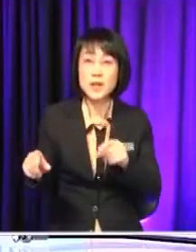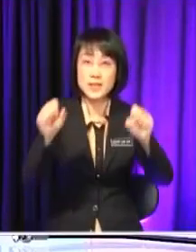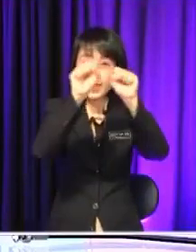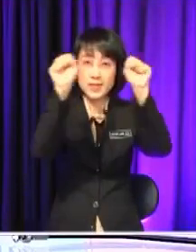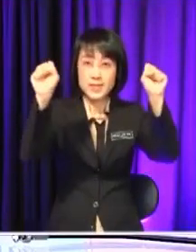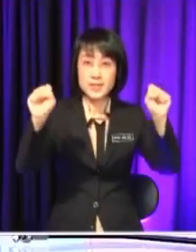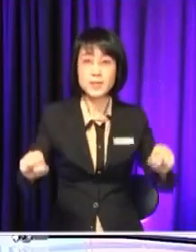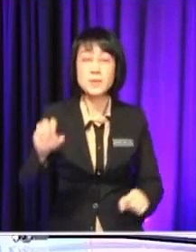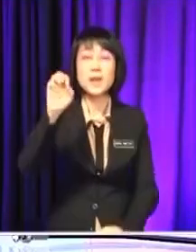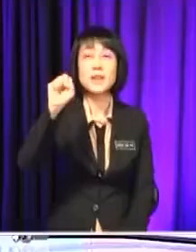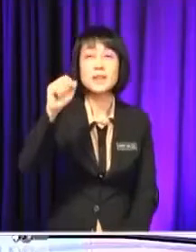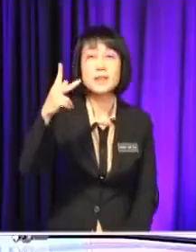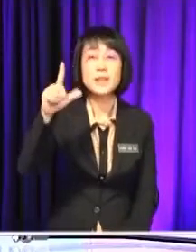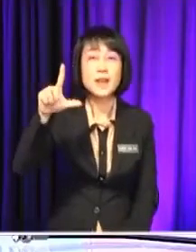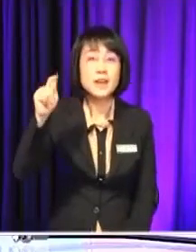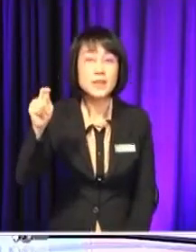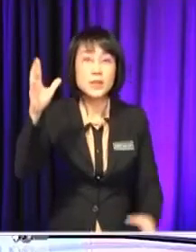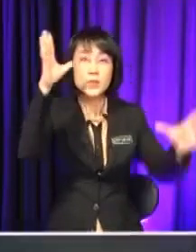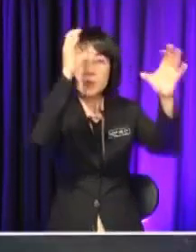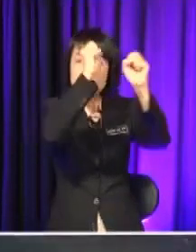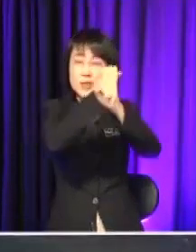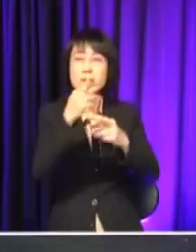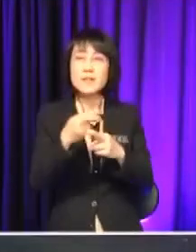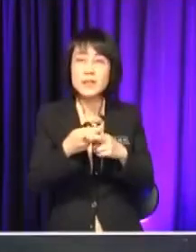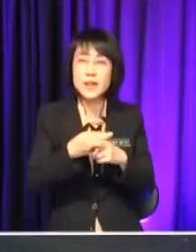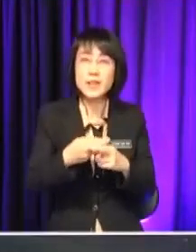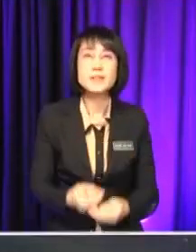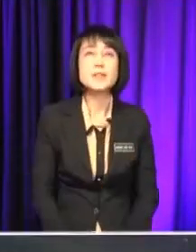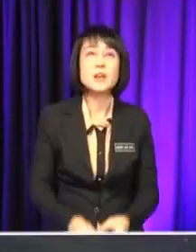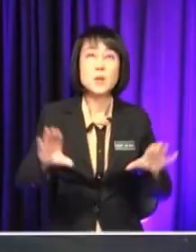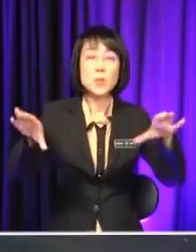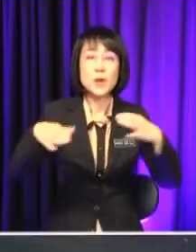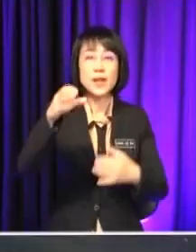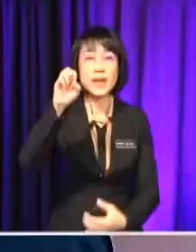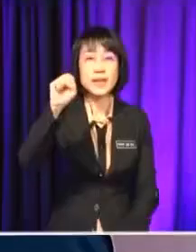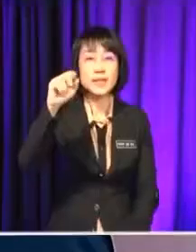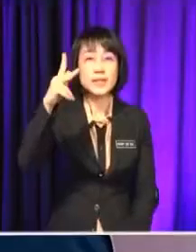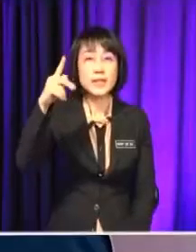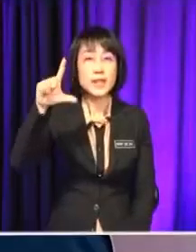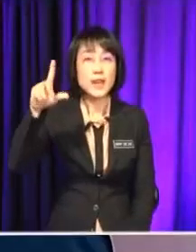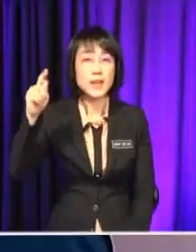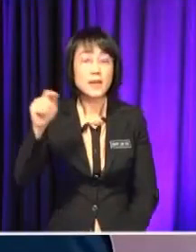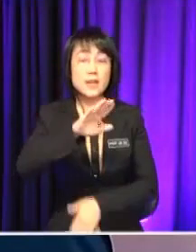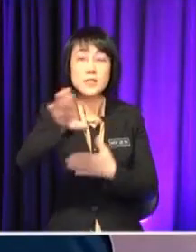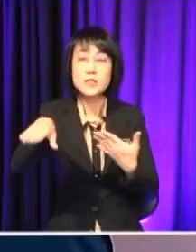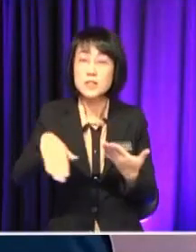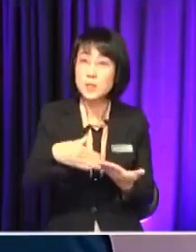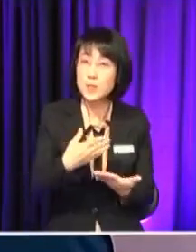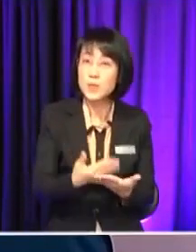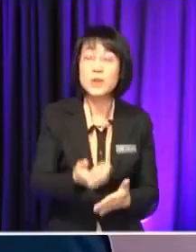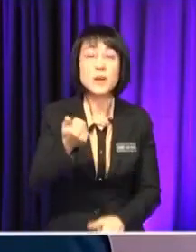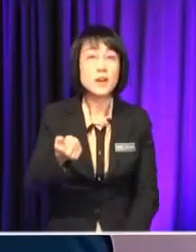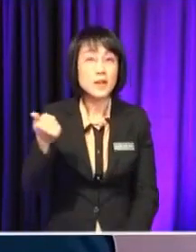sqlt Cu rumuskan ringkas itu oke dalam untuk membuat sqlt ini eee ke semua semua eee